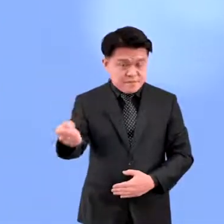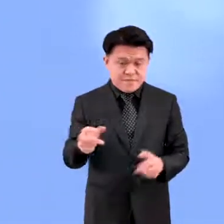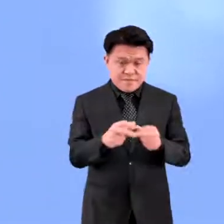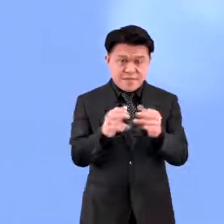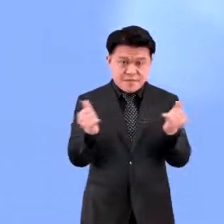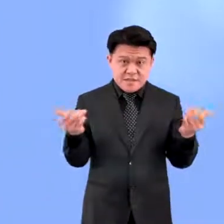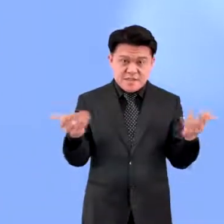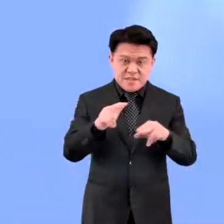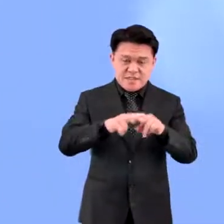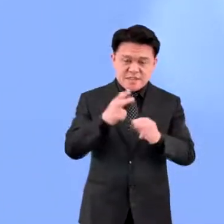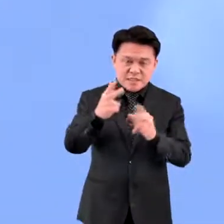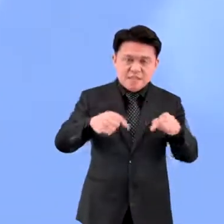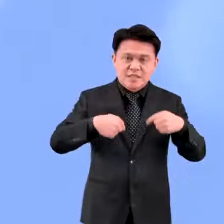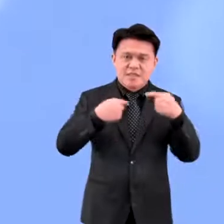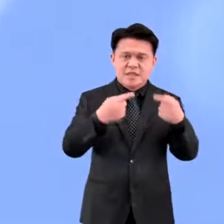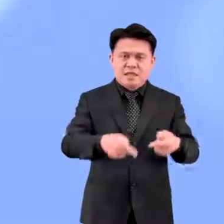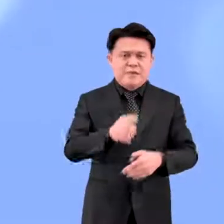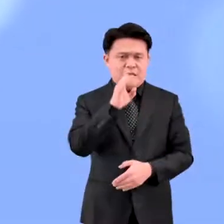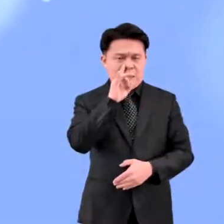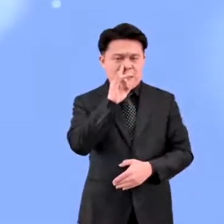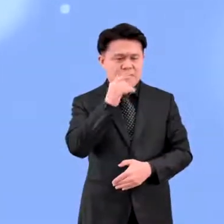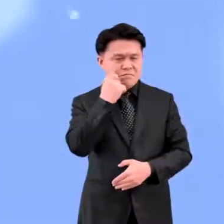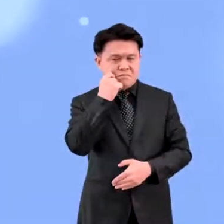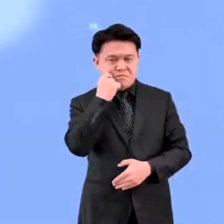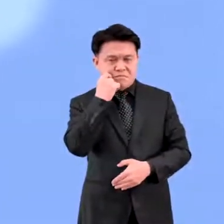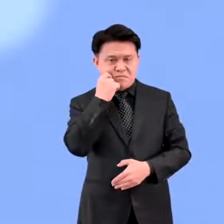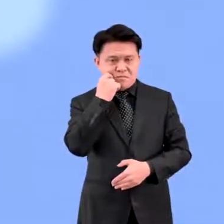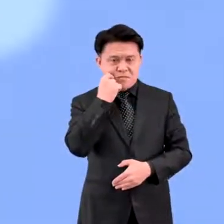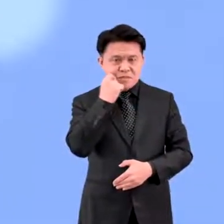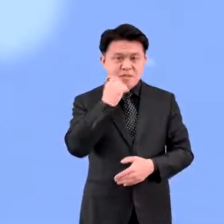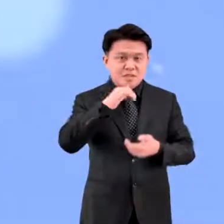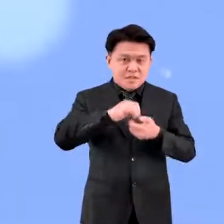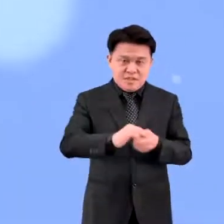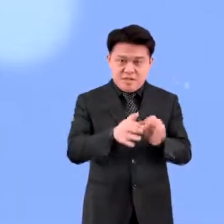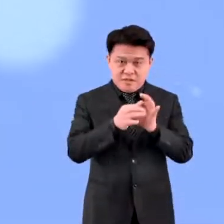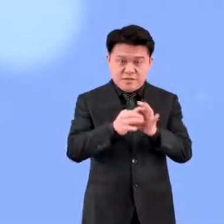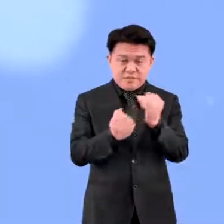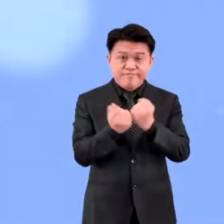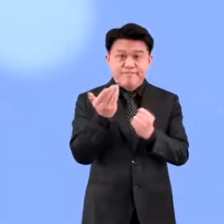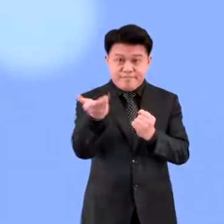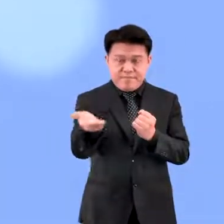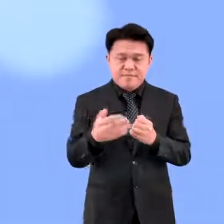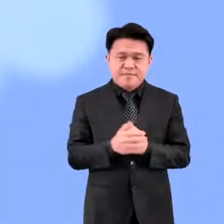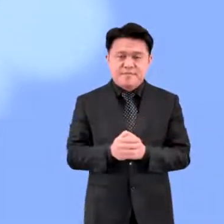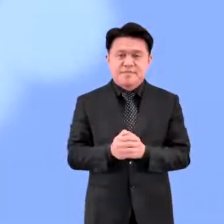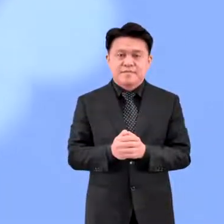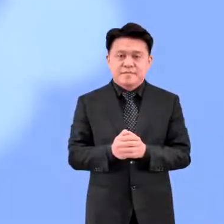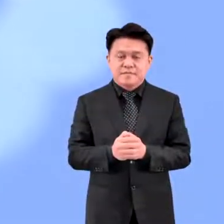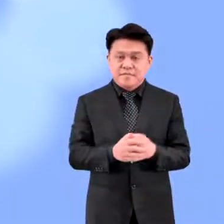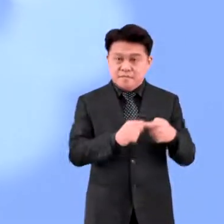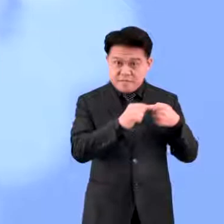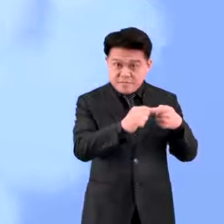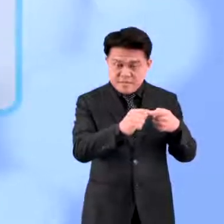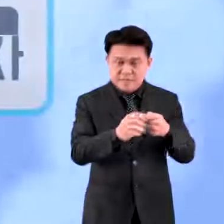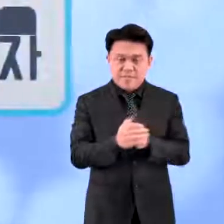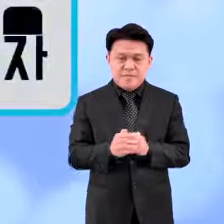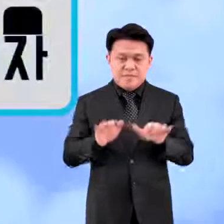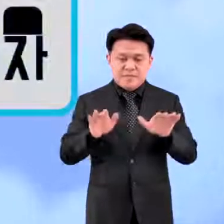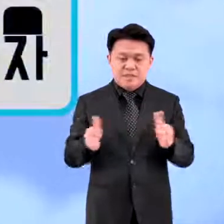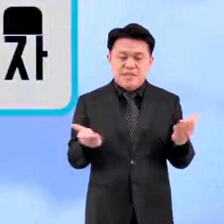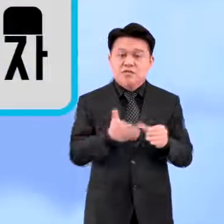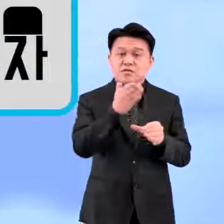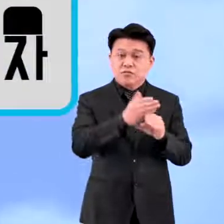다음은 장애인 일자리 사업에 참여할 수 없는 참여 제한 사항에 대한 안내입니다.